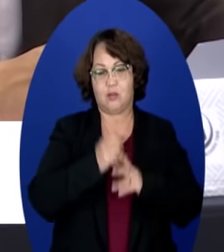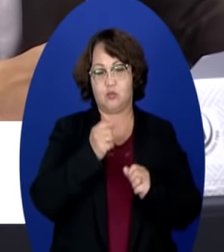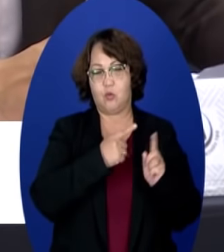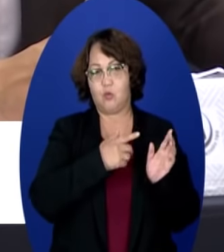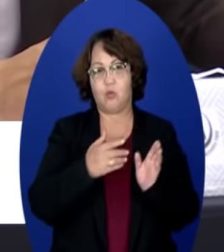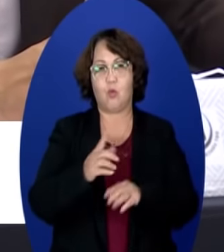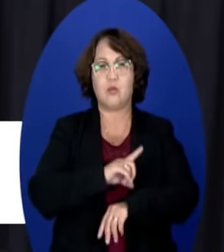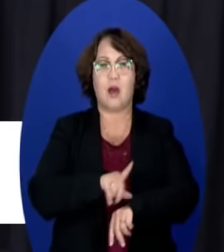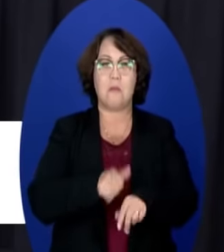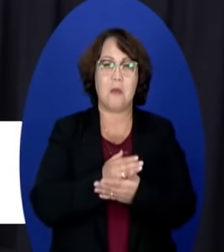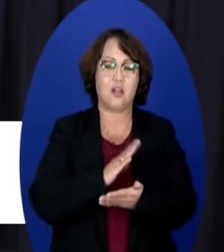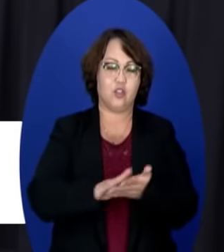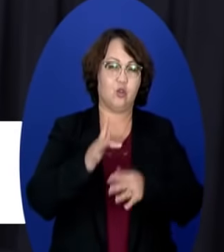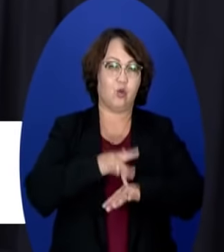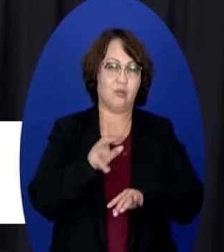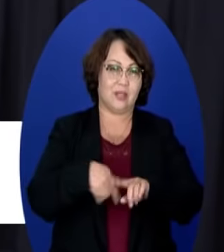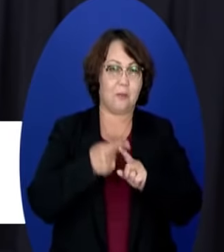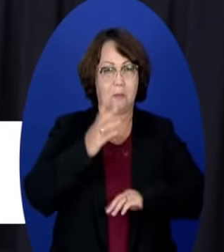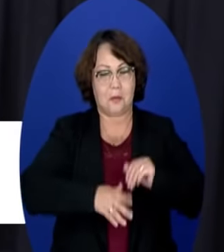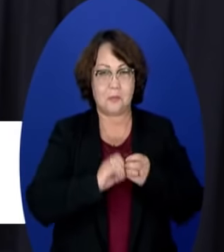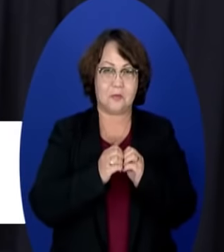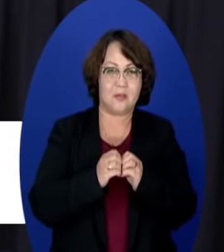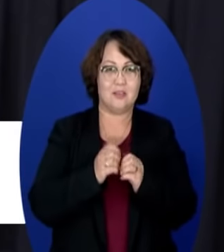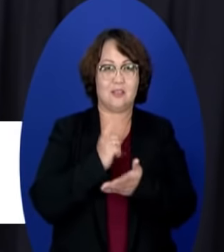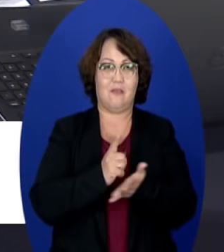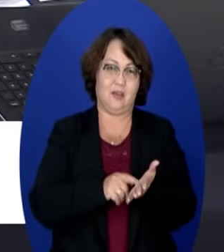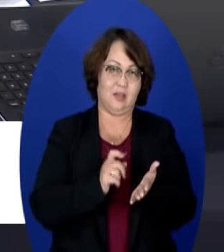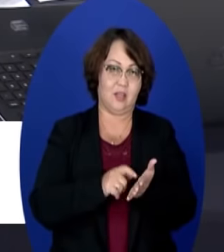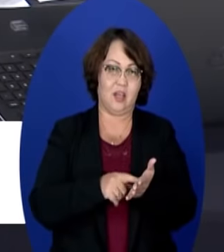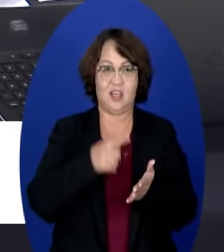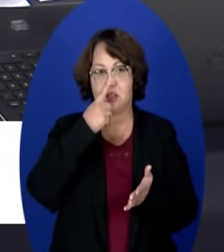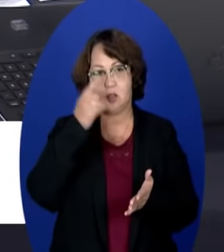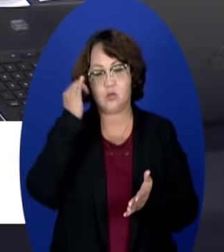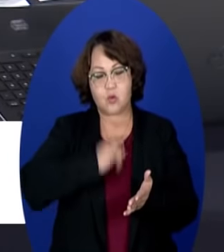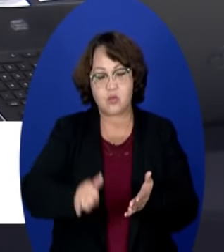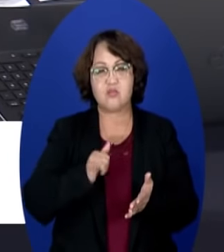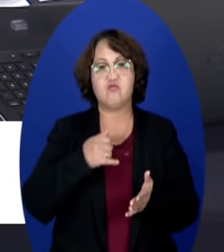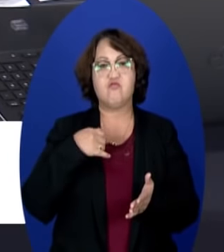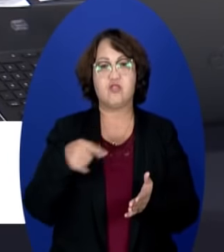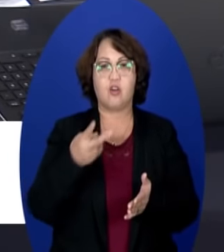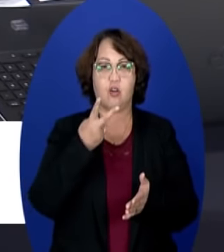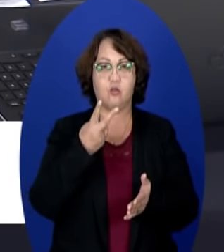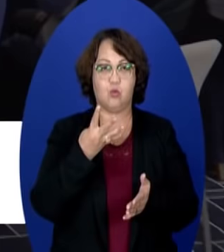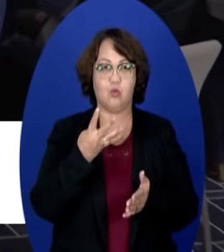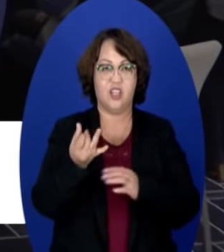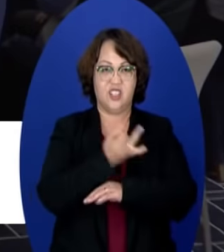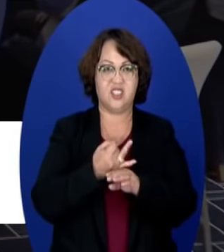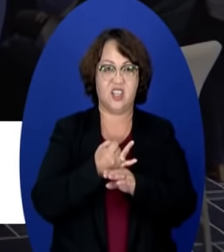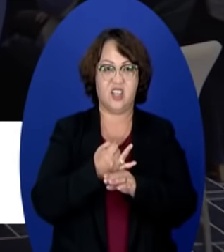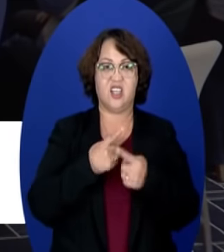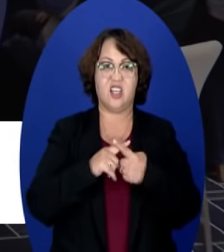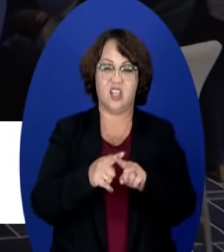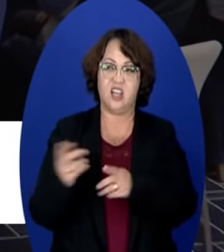байна. Шин төв цэвэрлэх байгууламжийн барилгын ажилд зайлшгүй шаардлагатай Бүгд Найрамдах Хятад ард улсын 24 инженерийг хилээр